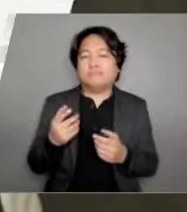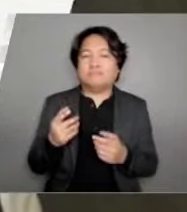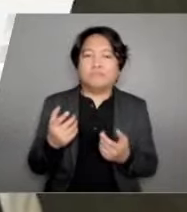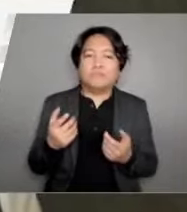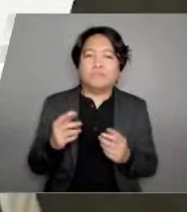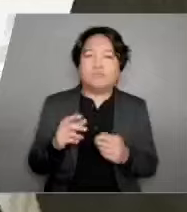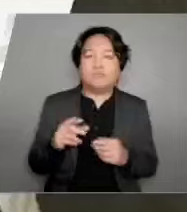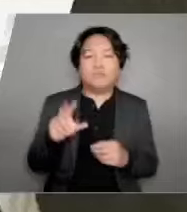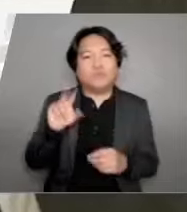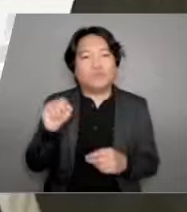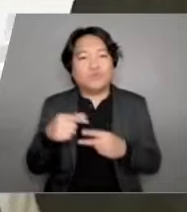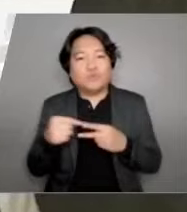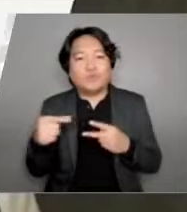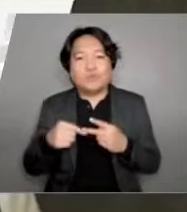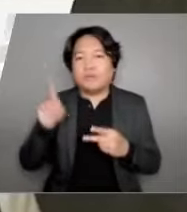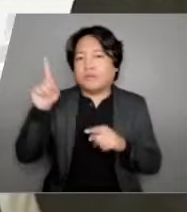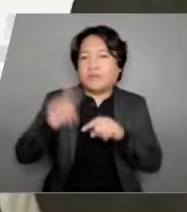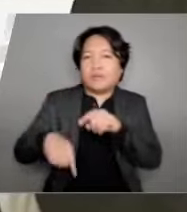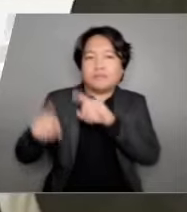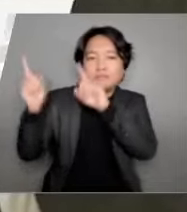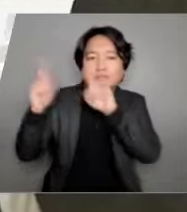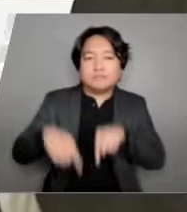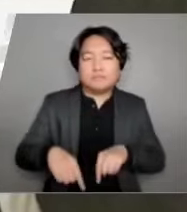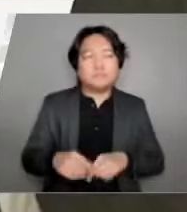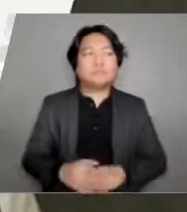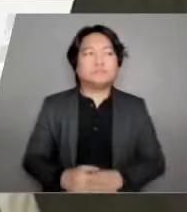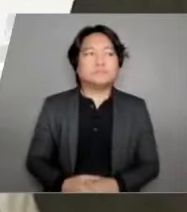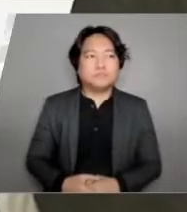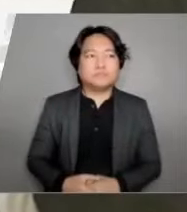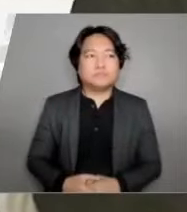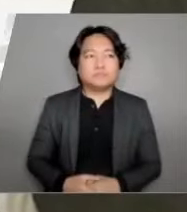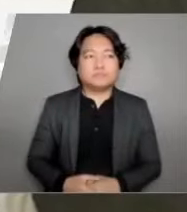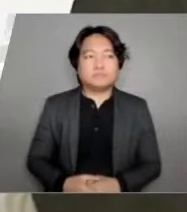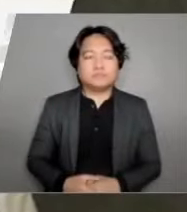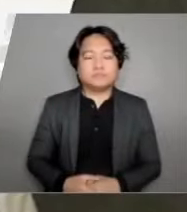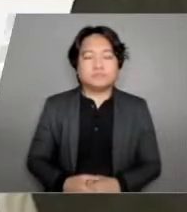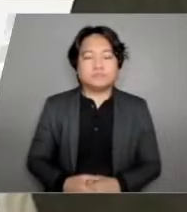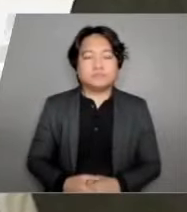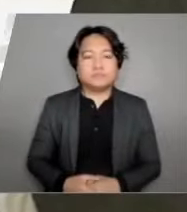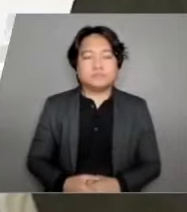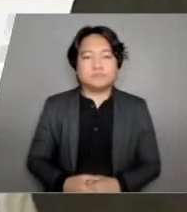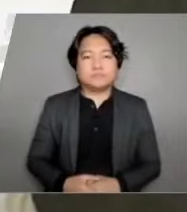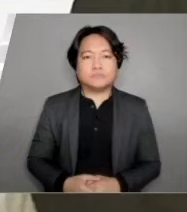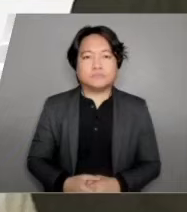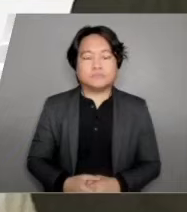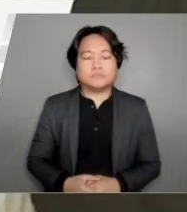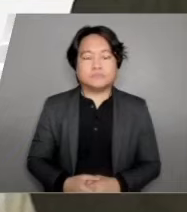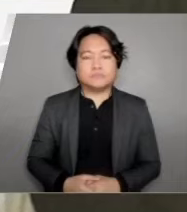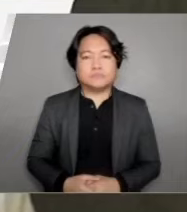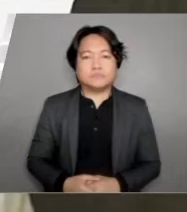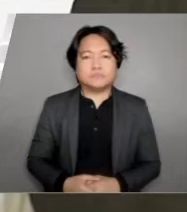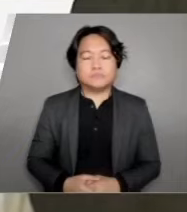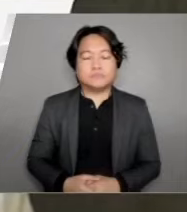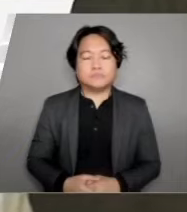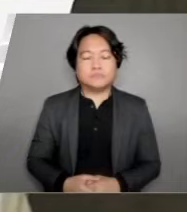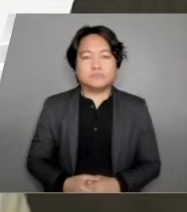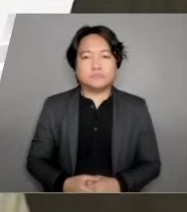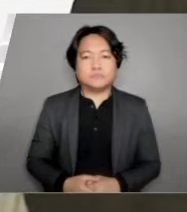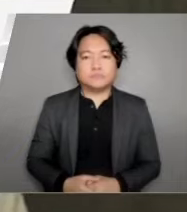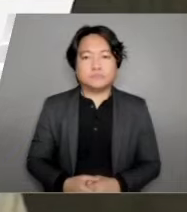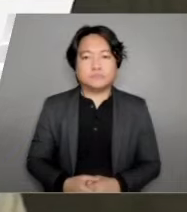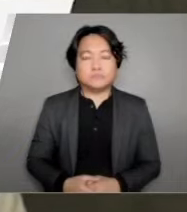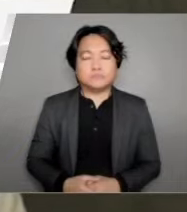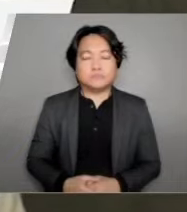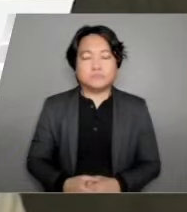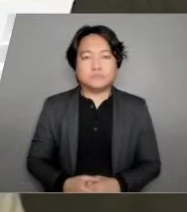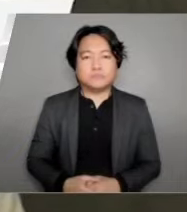Nakulinaw lang tayo sa iyang lakaw sa iyang kuwan kay mangini na mahimo sa iya kay iya